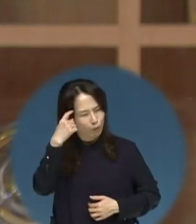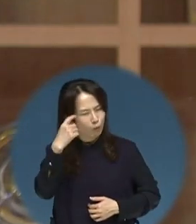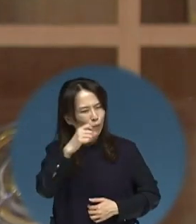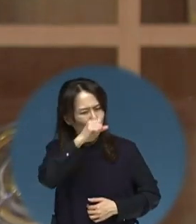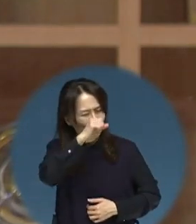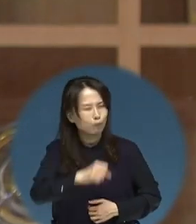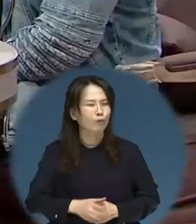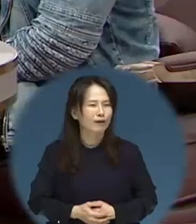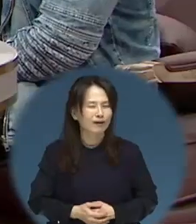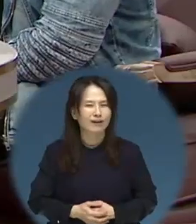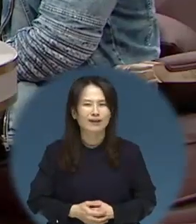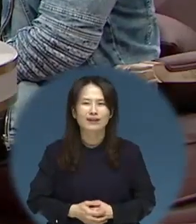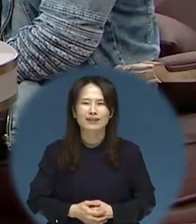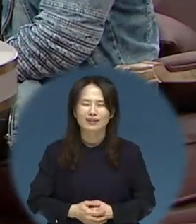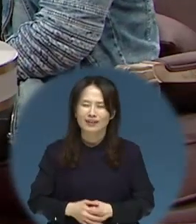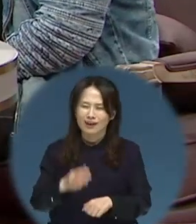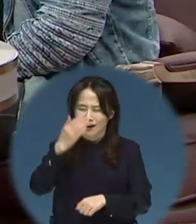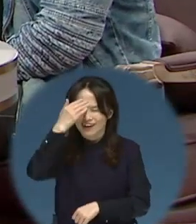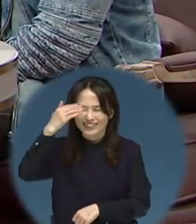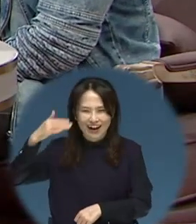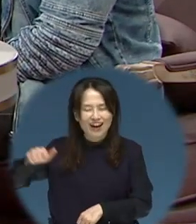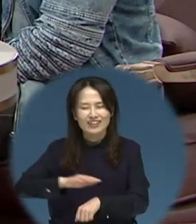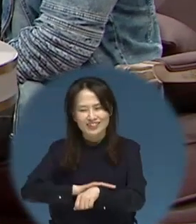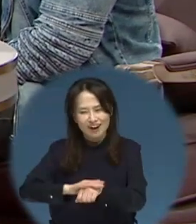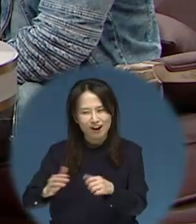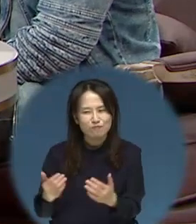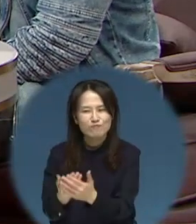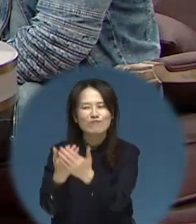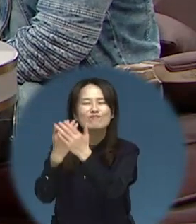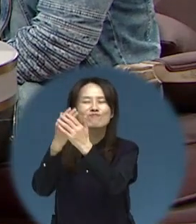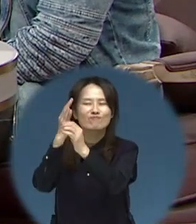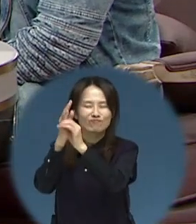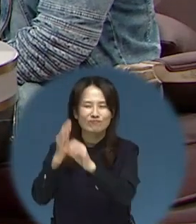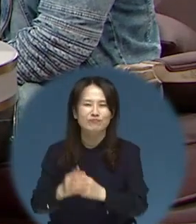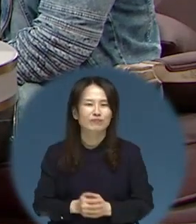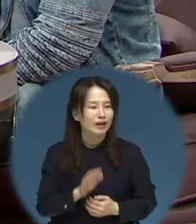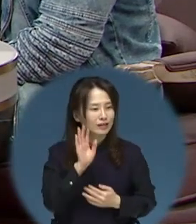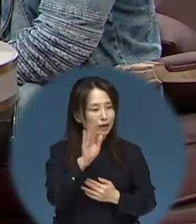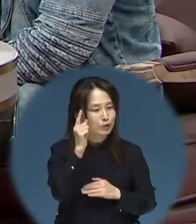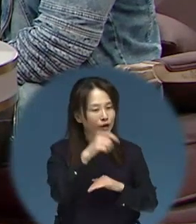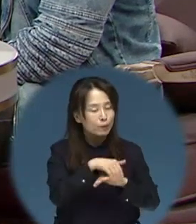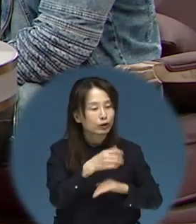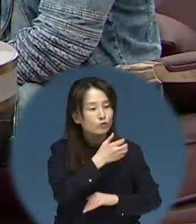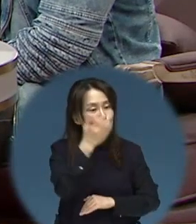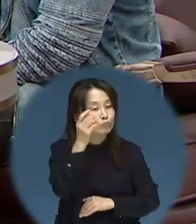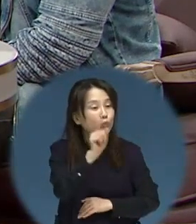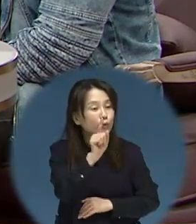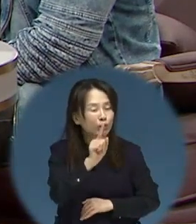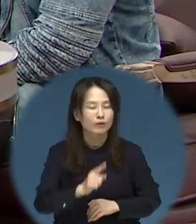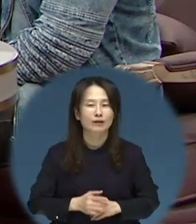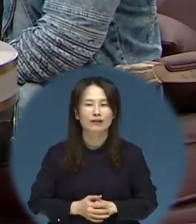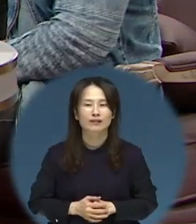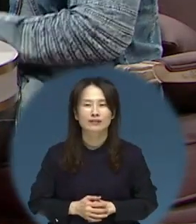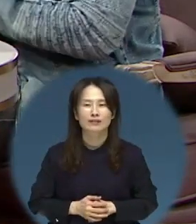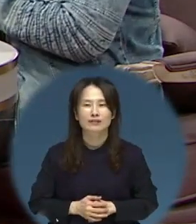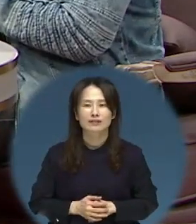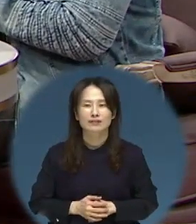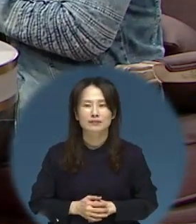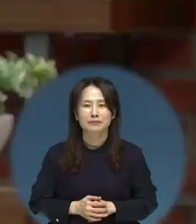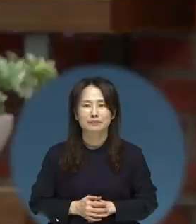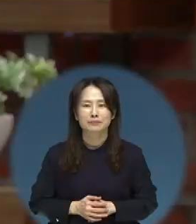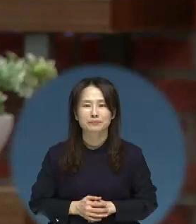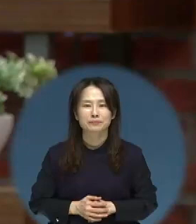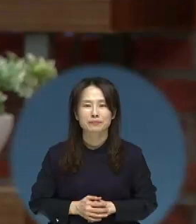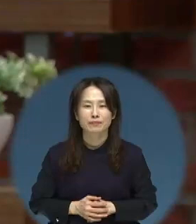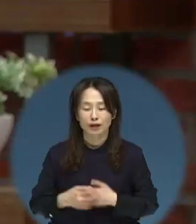좋습니다. 다행히 잘 되고 있습니다. 네, 네. 앞으로의 계획, 꿈이 있다면 어떤 것들이 있습니까?